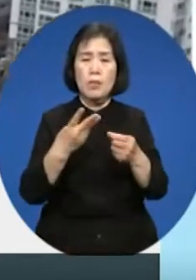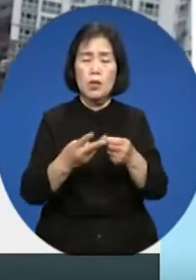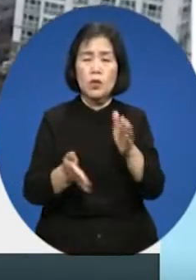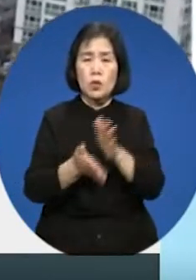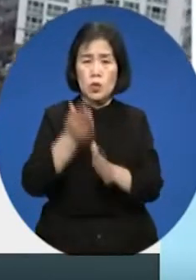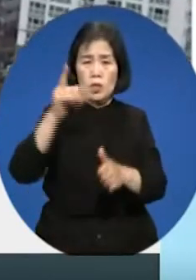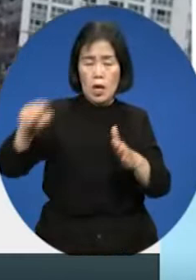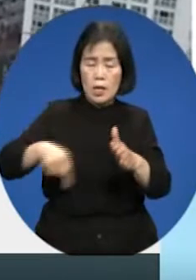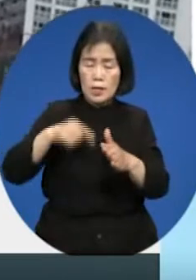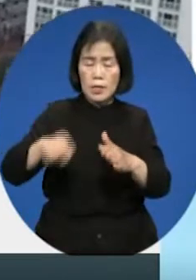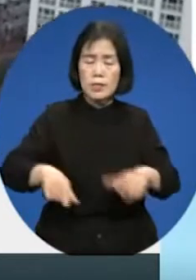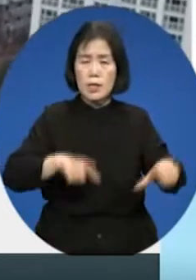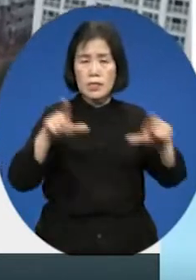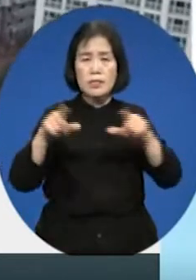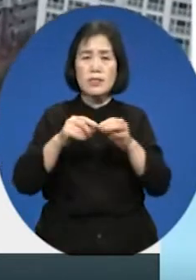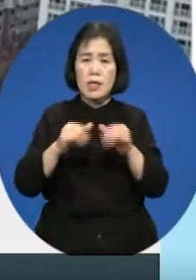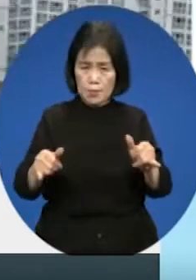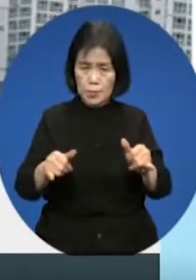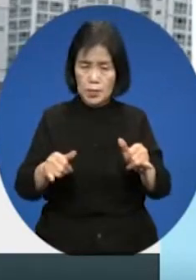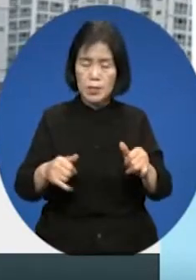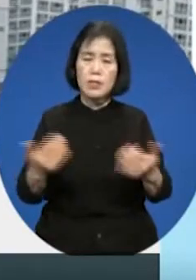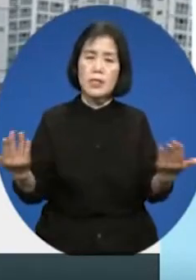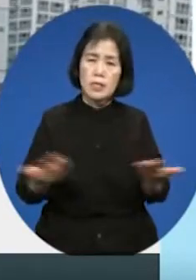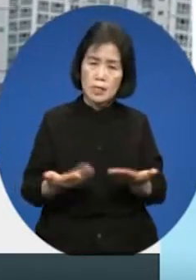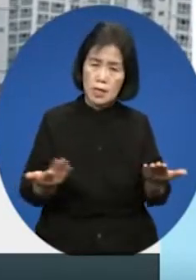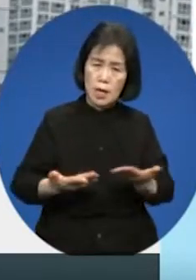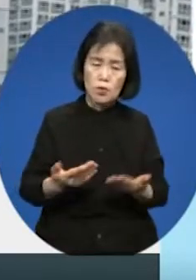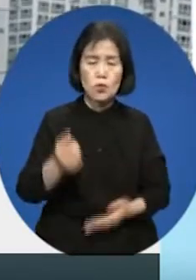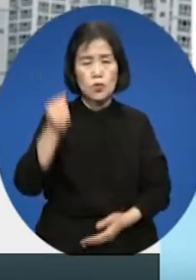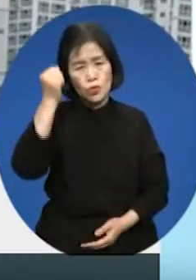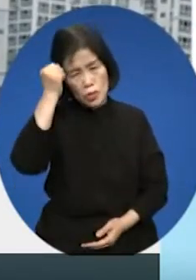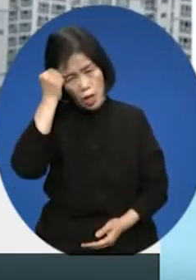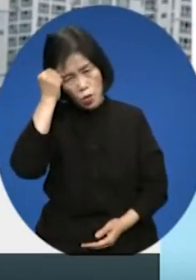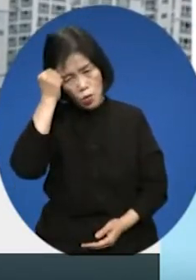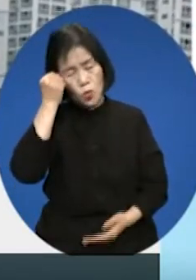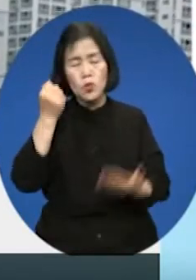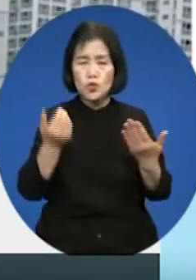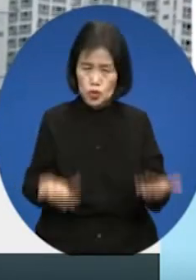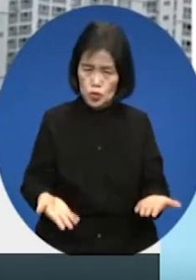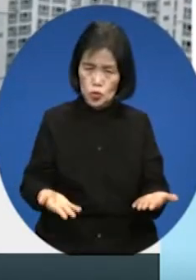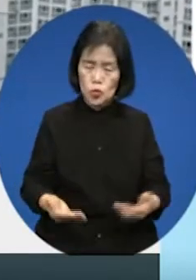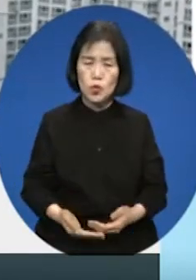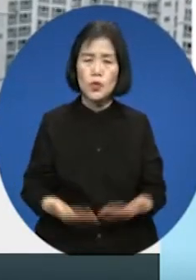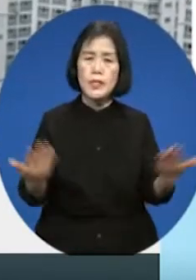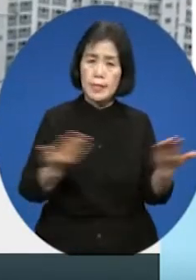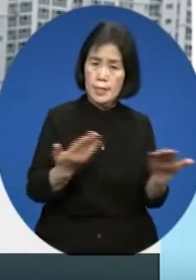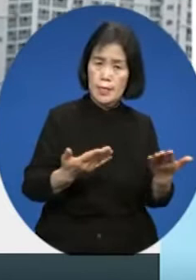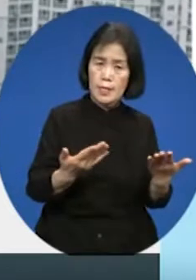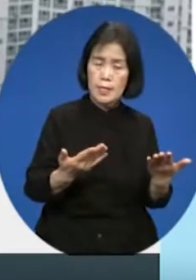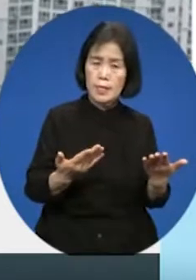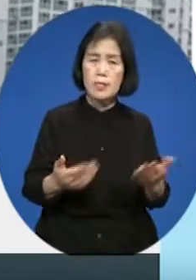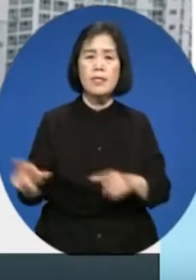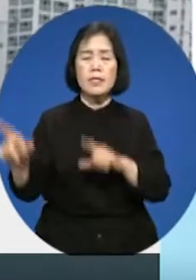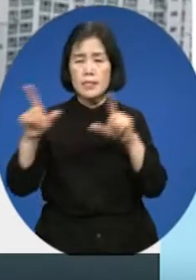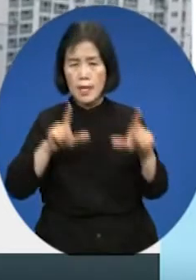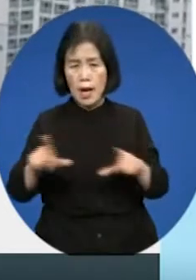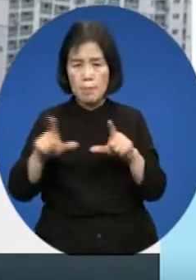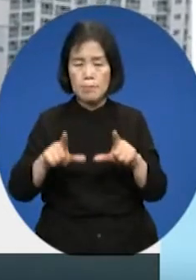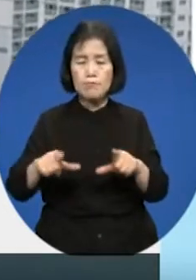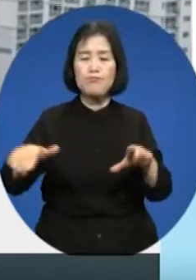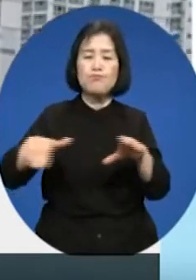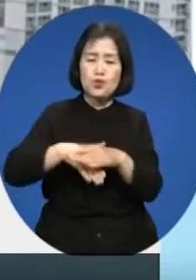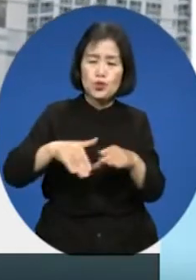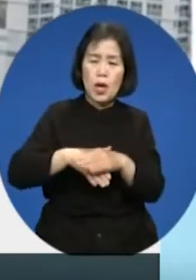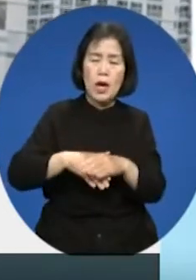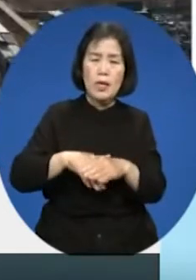안에 살고 있는 사람들이 여기서 일하고 자고 쉬고 있을 수 있는 일터 그리고 삼터 문화터를 잘 조성하는 네.